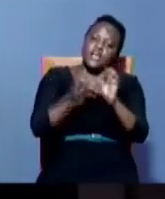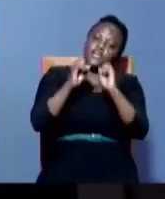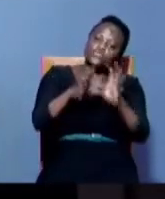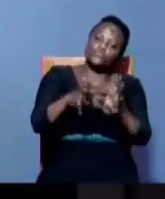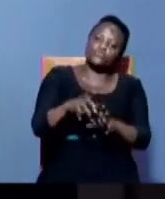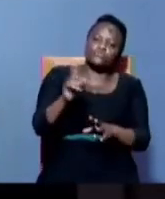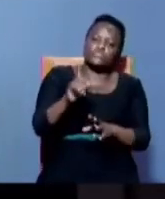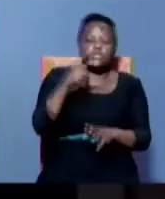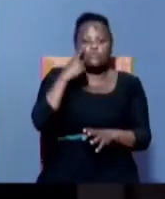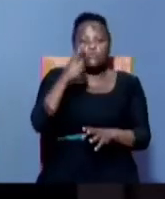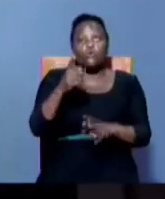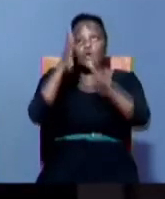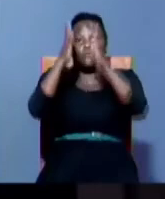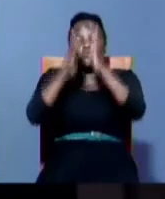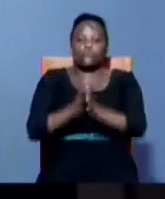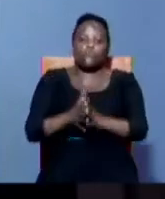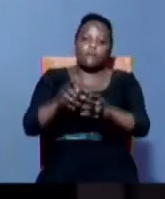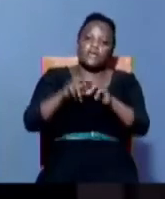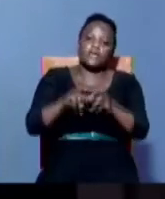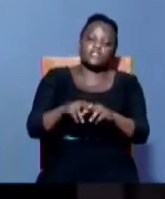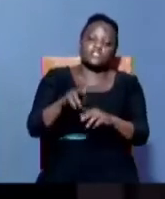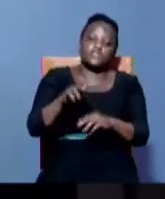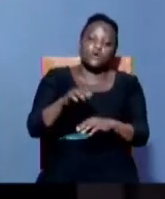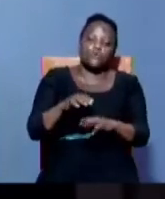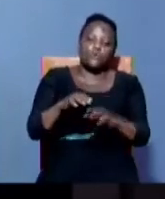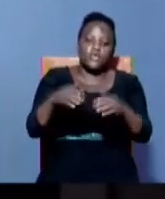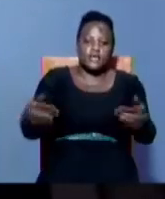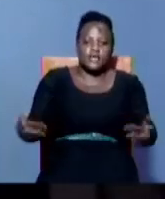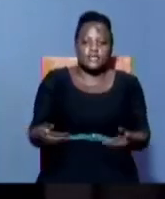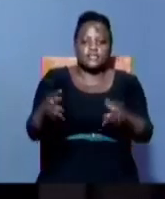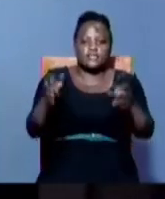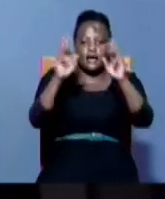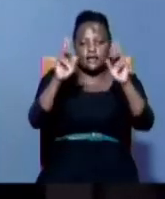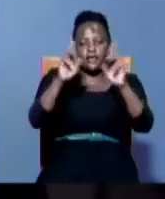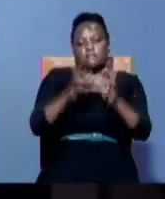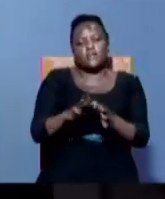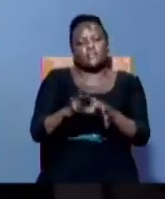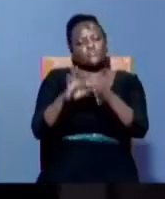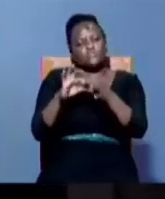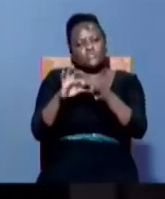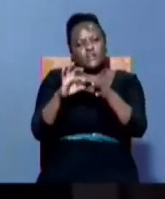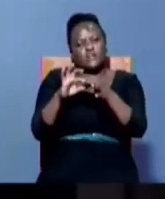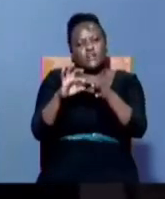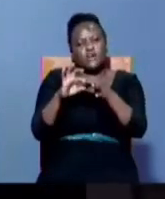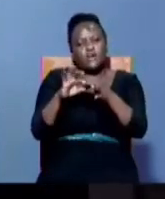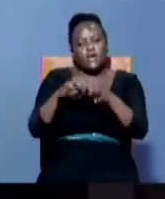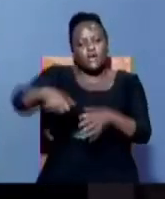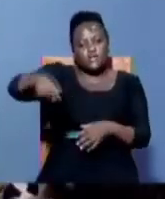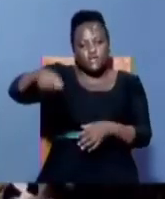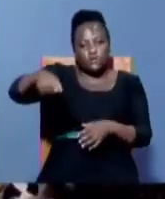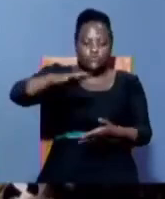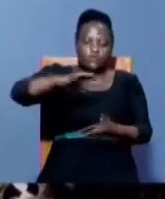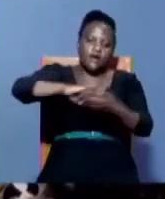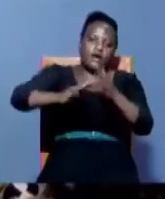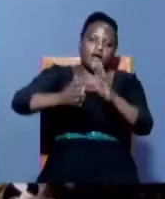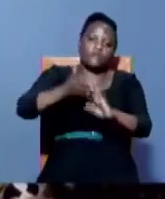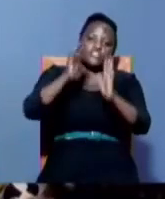Mungu ameketi juu ya kiti cha rehema kilichoshikana na sanduku la agano lenye sheria ya Mungu.